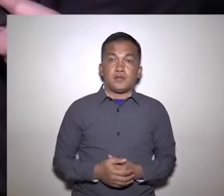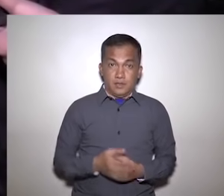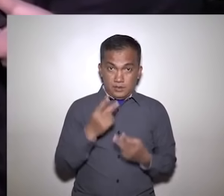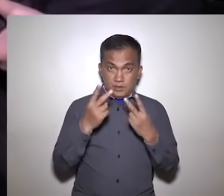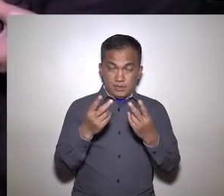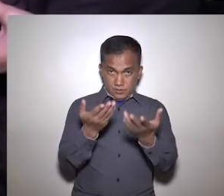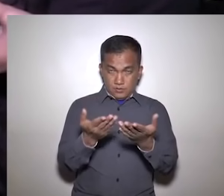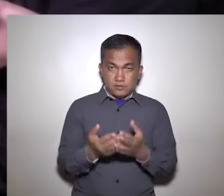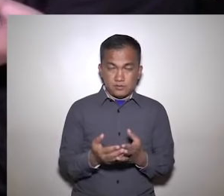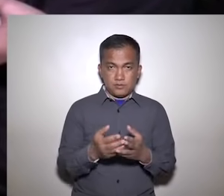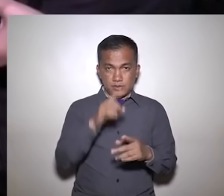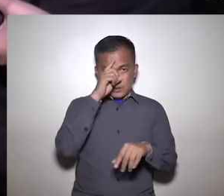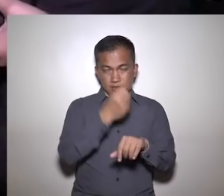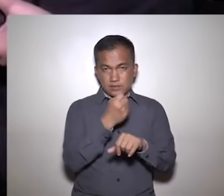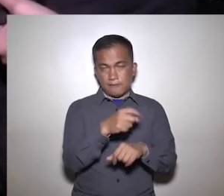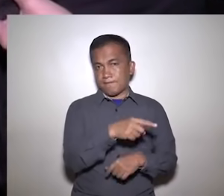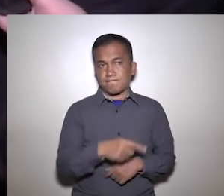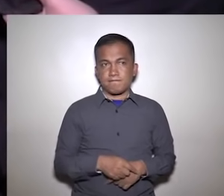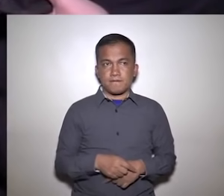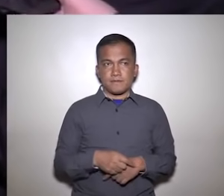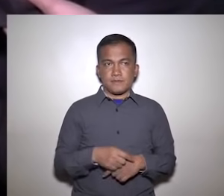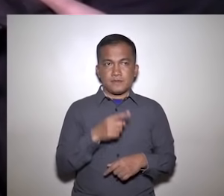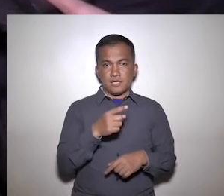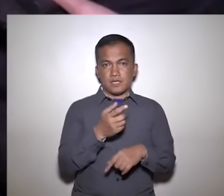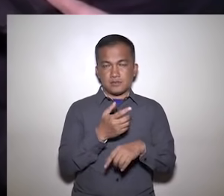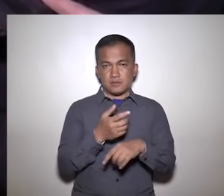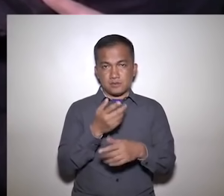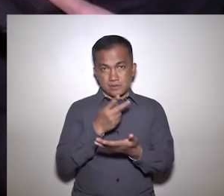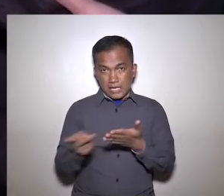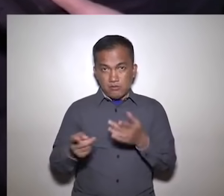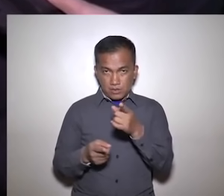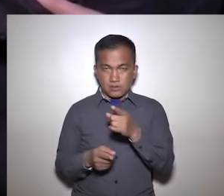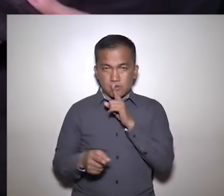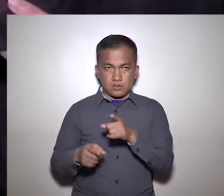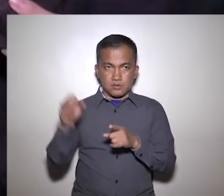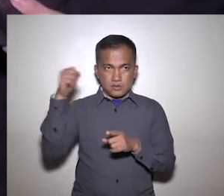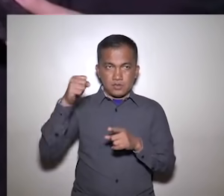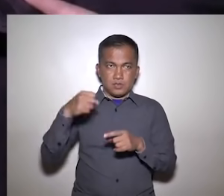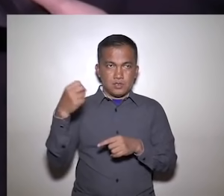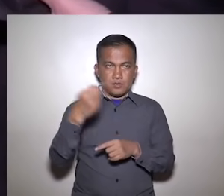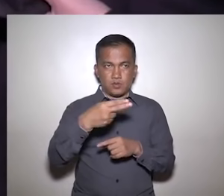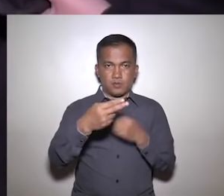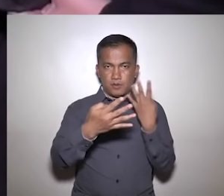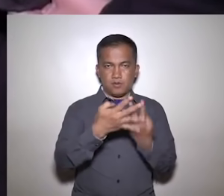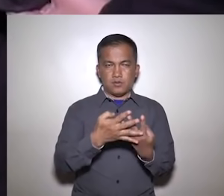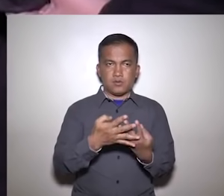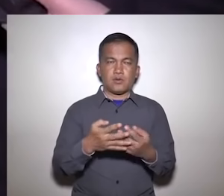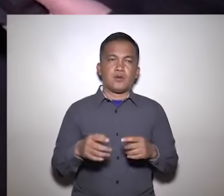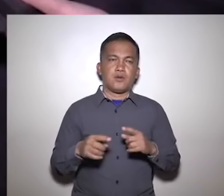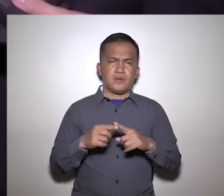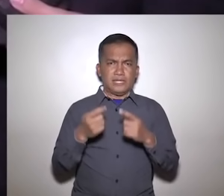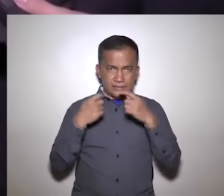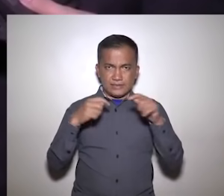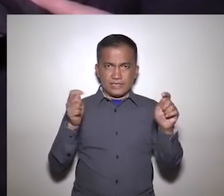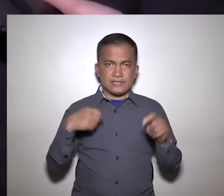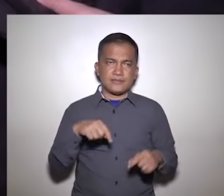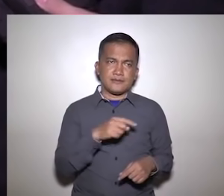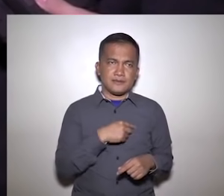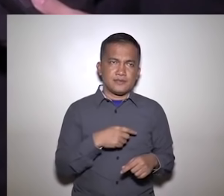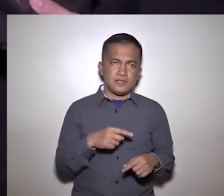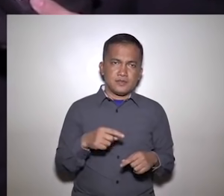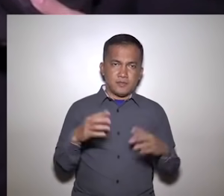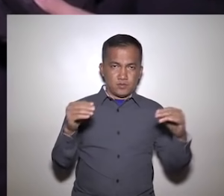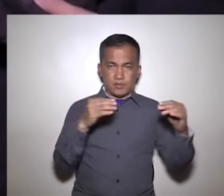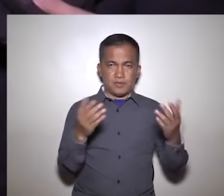pa, sa tingin nyo na nagmamatigas pa rin talaga ito, agrabyado ka talaga. Opo. Pakulong na natin. Pakulong na lang po. Okay, pero subukan mo